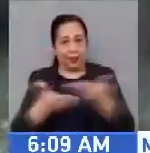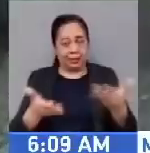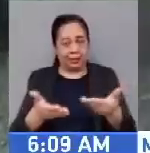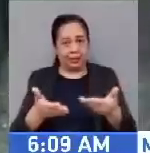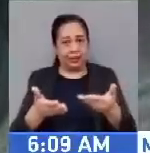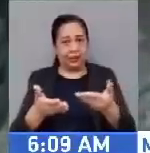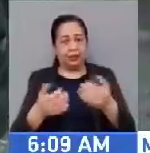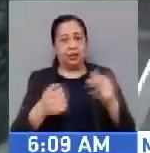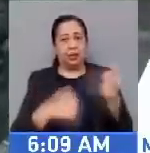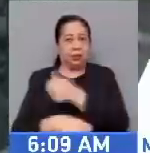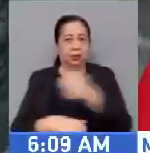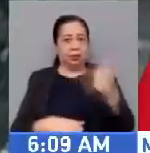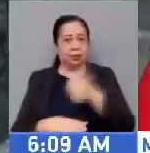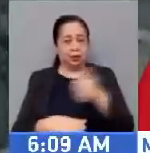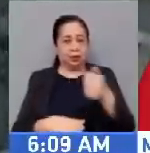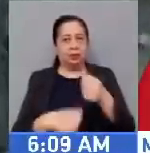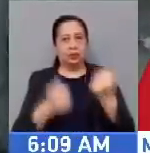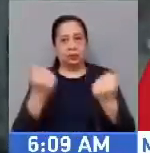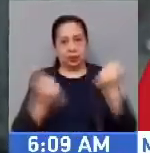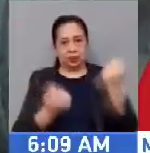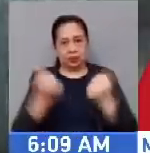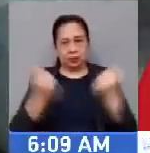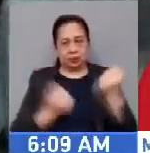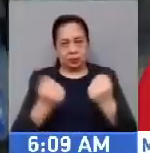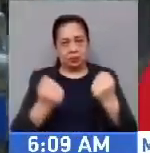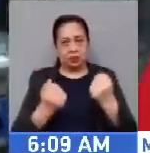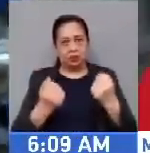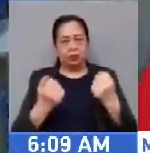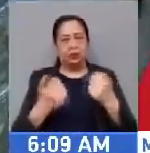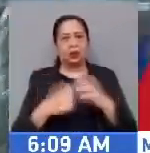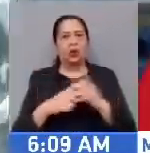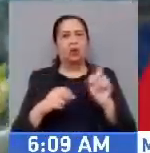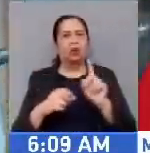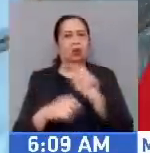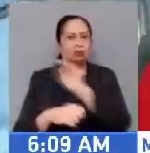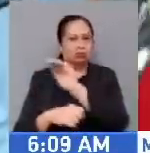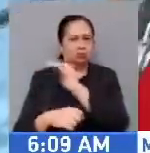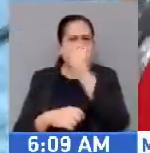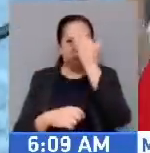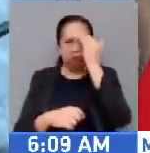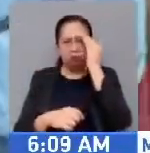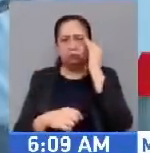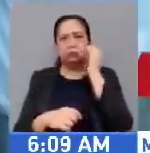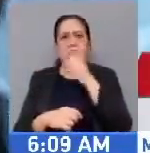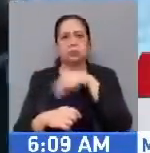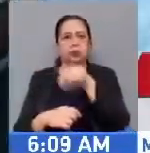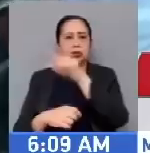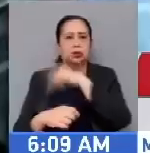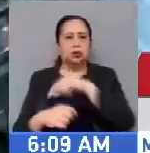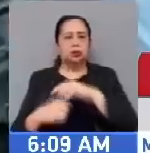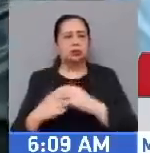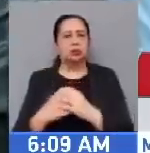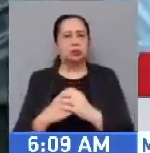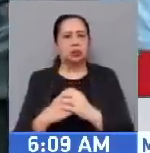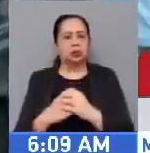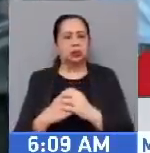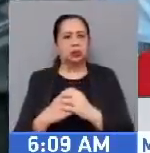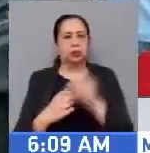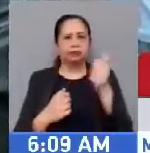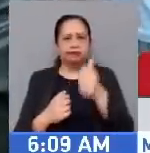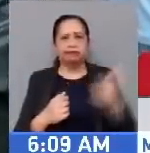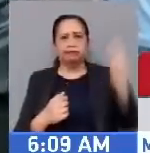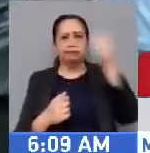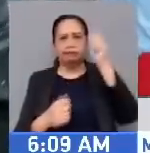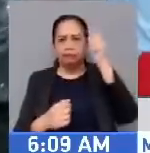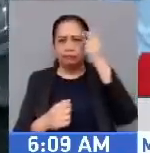nyo lang po. Opo. Oo. Ano po ba ang patawagan po natin sa mga otoridad? Syempre alam naman natin